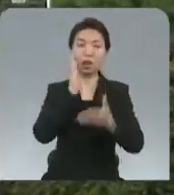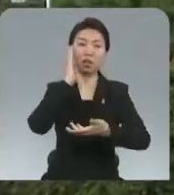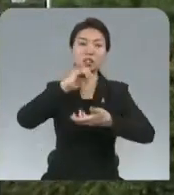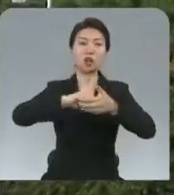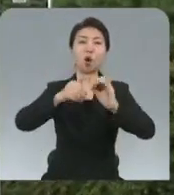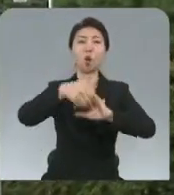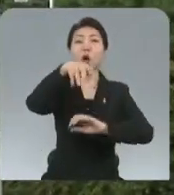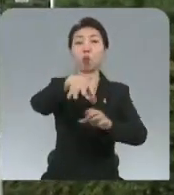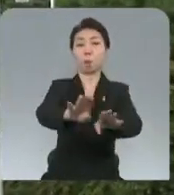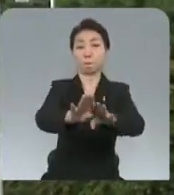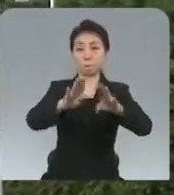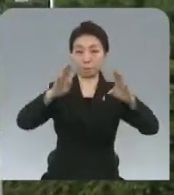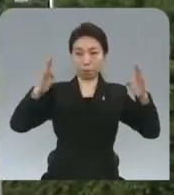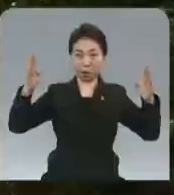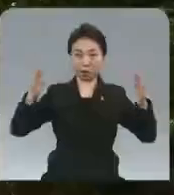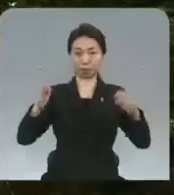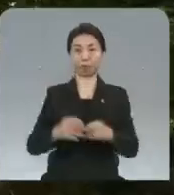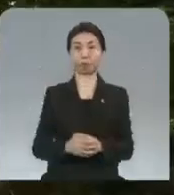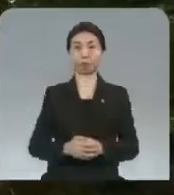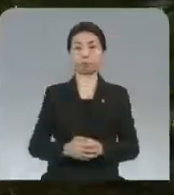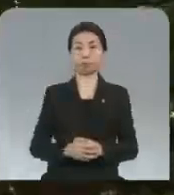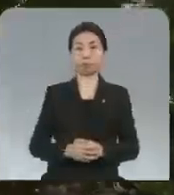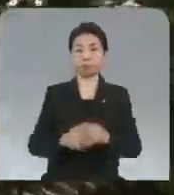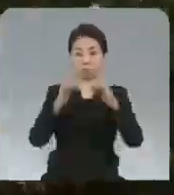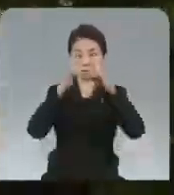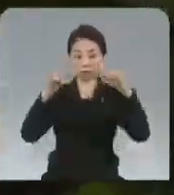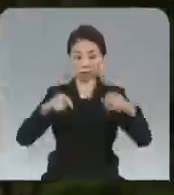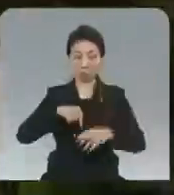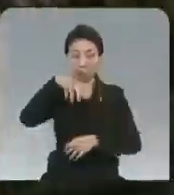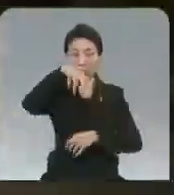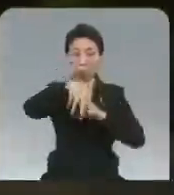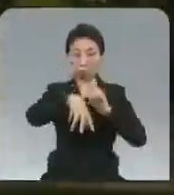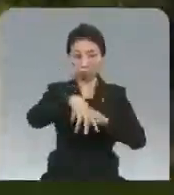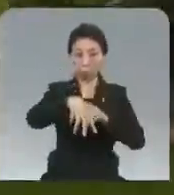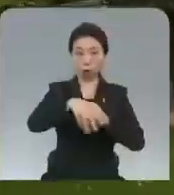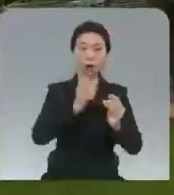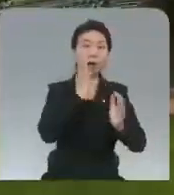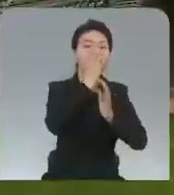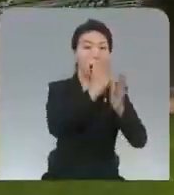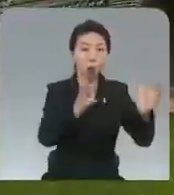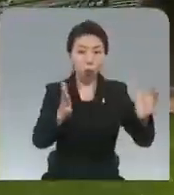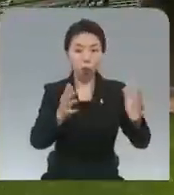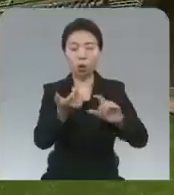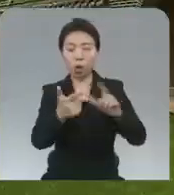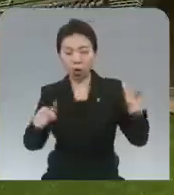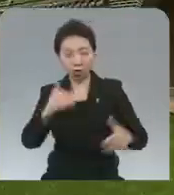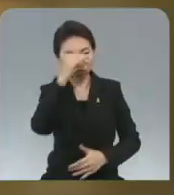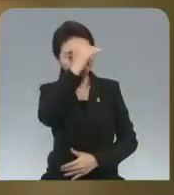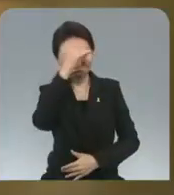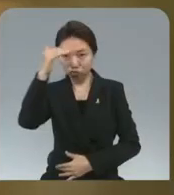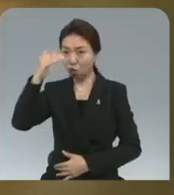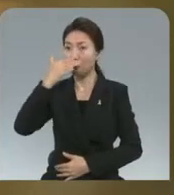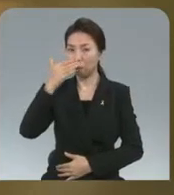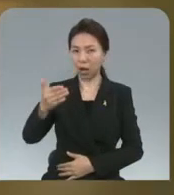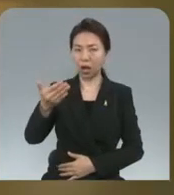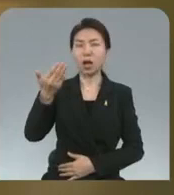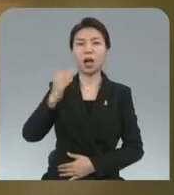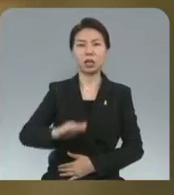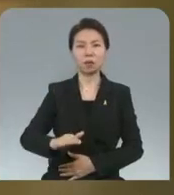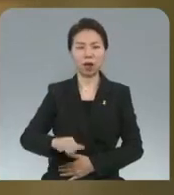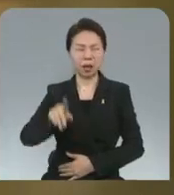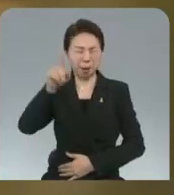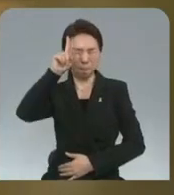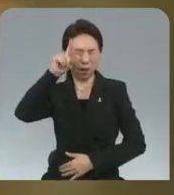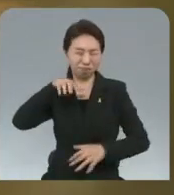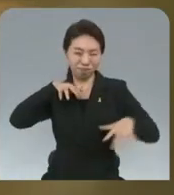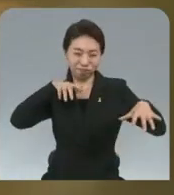приему президентских полномочий можно будет посмотреть площадь перед главным зданием резиденции внутренней парк ну ка че вон